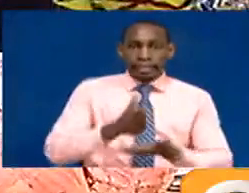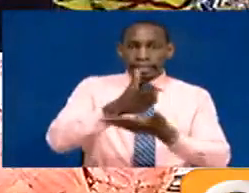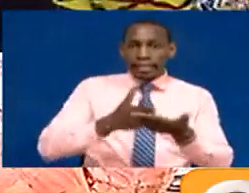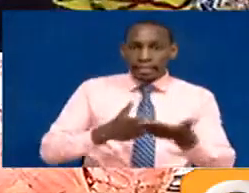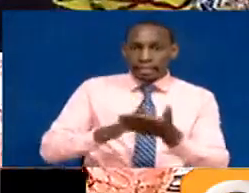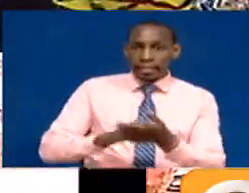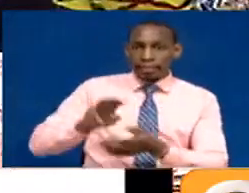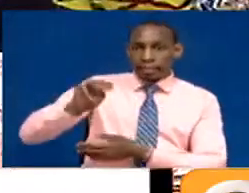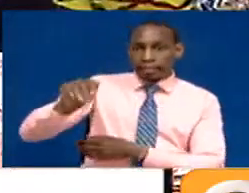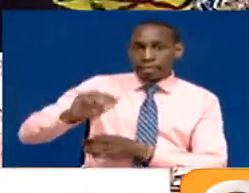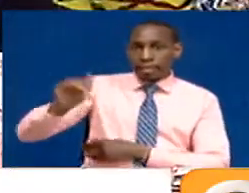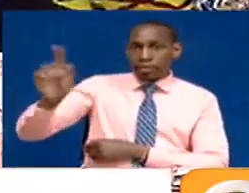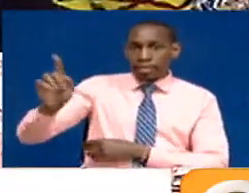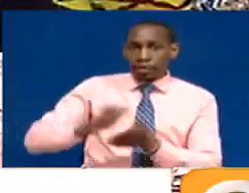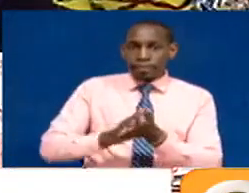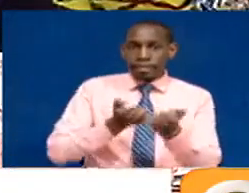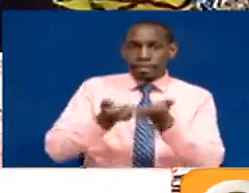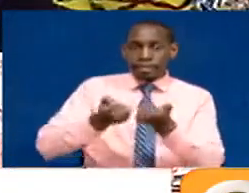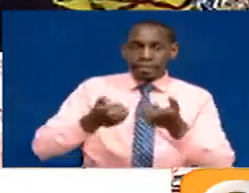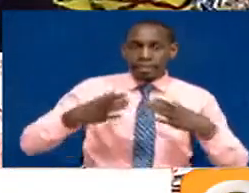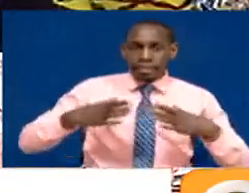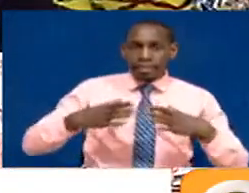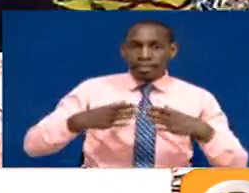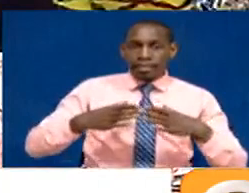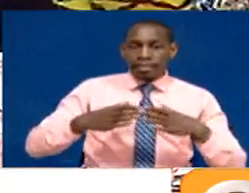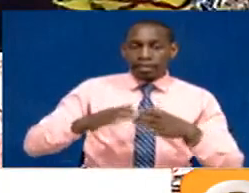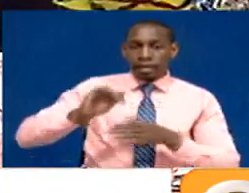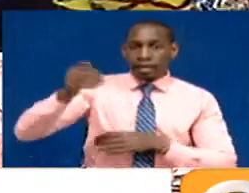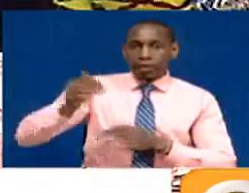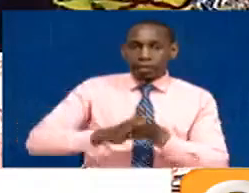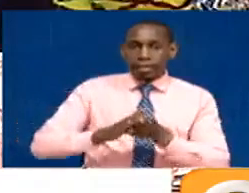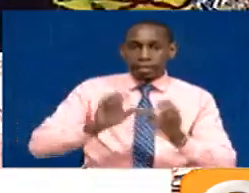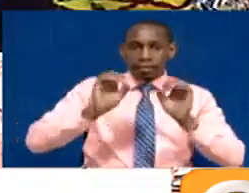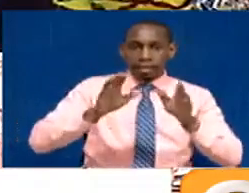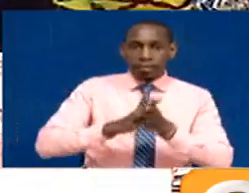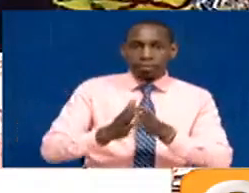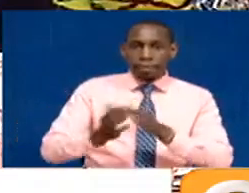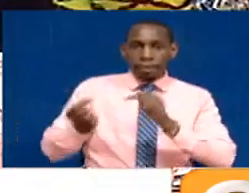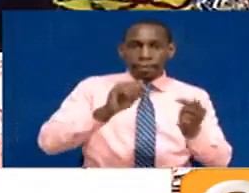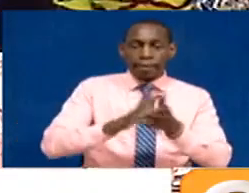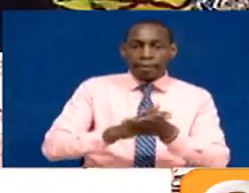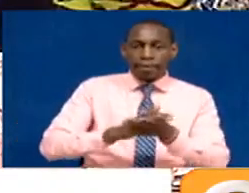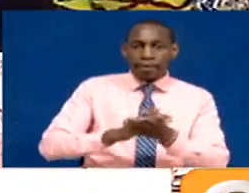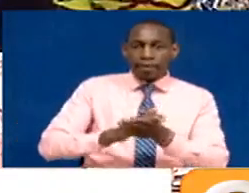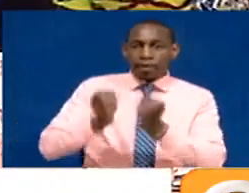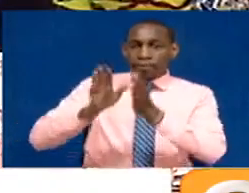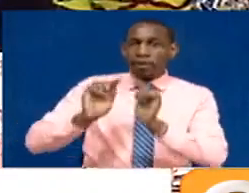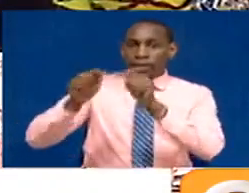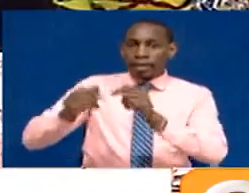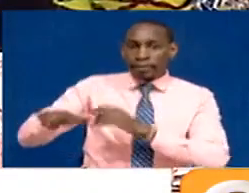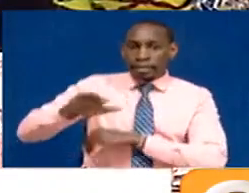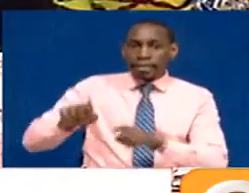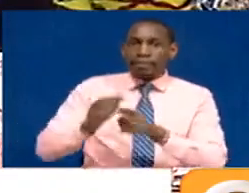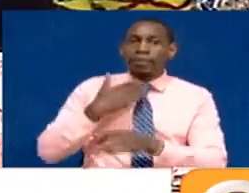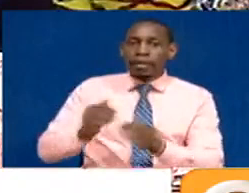Baadhi ya wabunge wa kaunti ya Nairobi na wafanyikazi katika majengo ya City Hall leo walizua rabsha baada ya maafisa wa upelelezi kufika katika majengo hayo kwa lengo